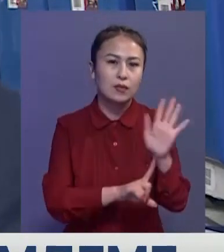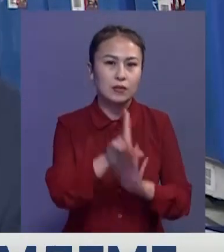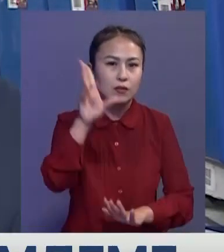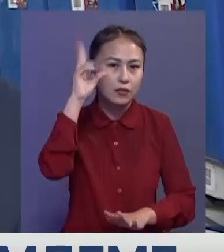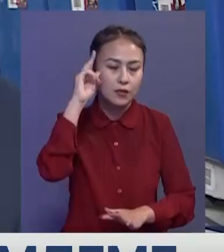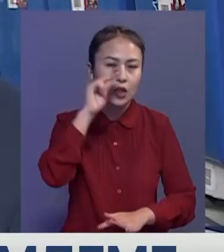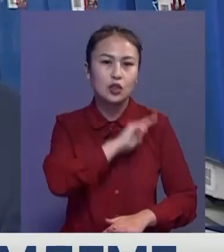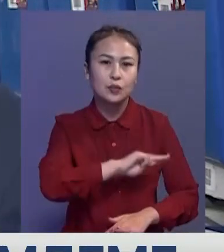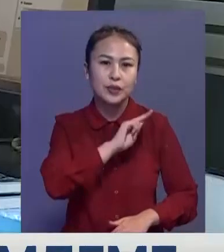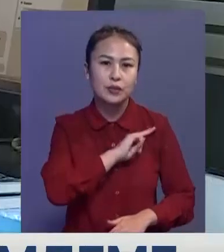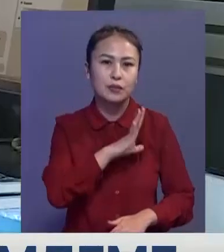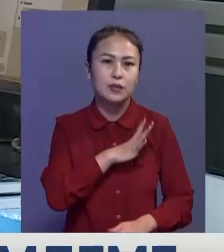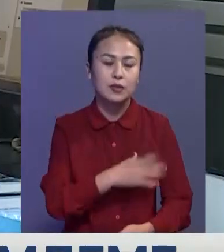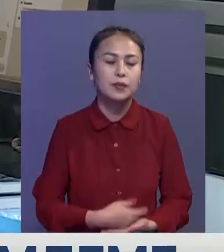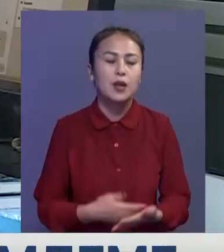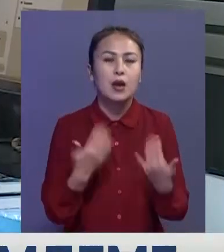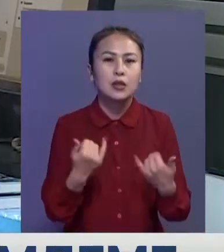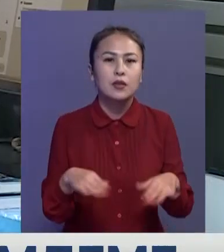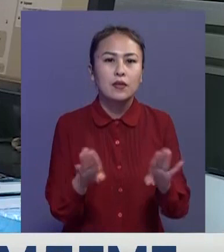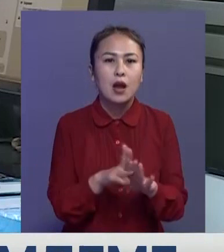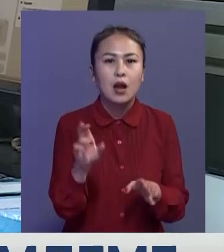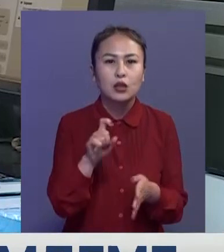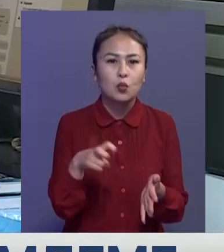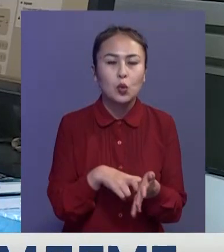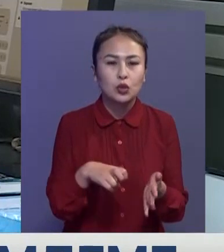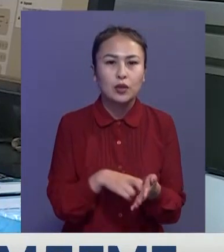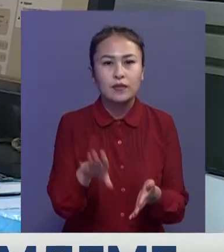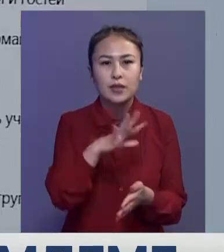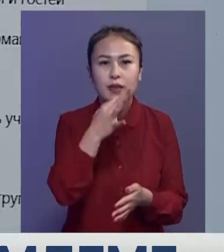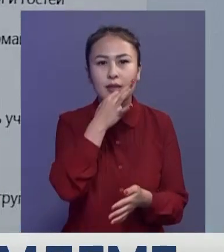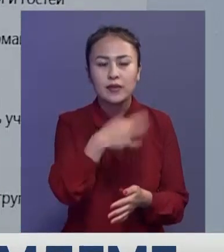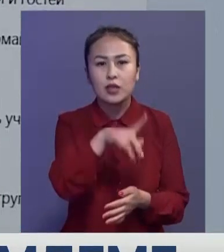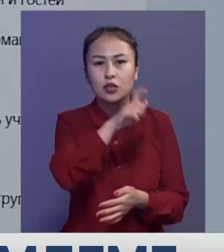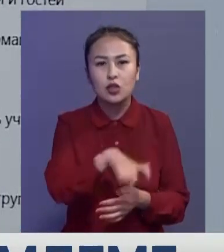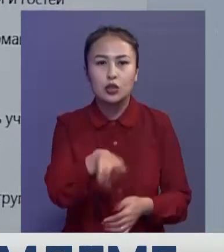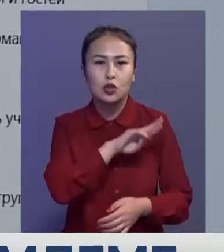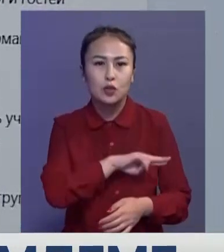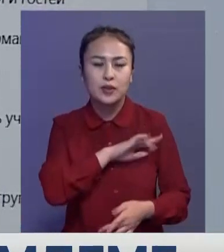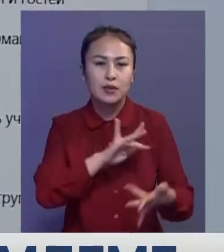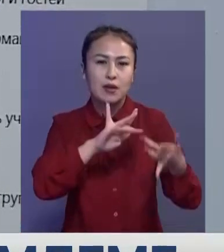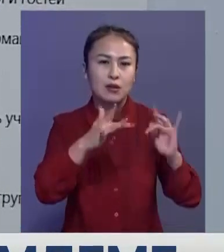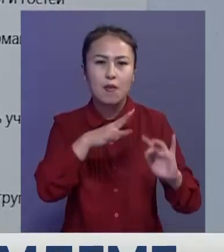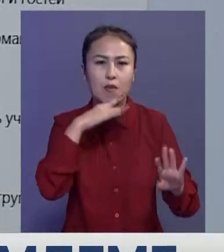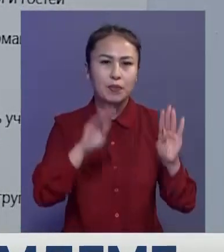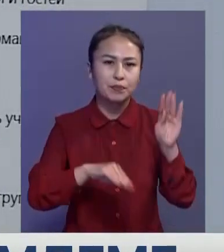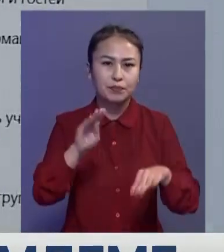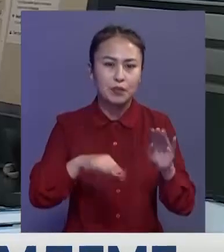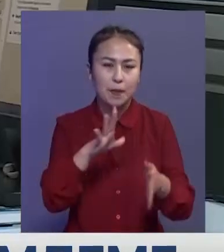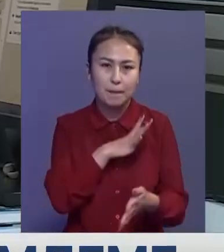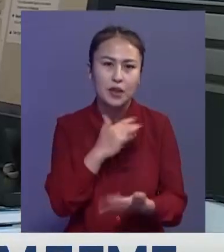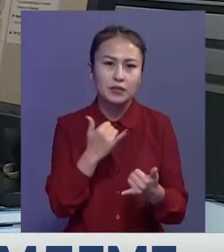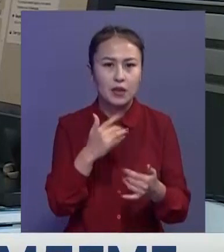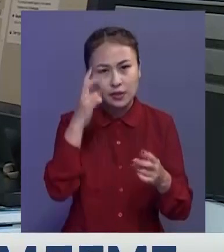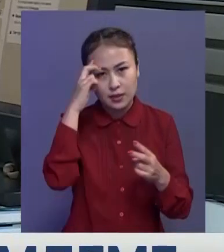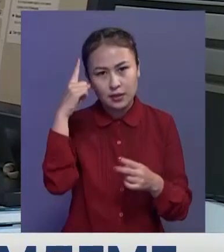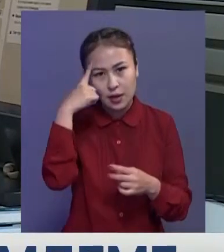қайтадан қайтардық. Иә, Қазпошта қызметіне көңілі толмағандар әлеуметтік желіде жағымсыз пікірлер қалдыруда.